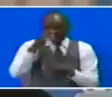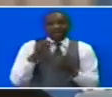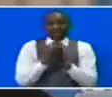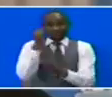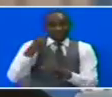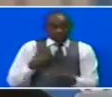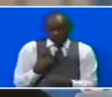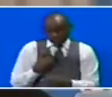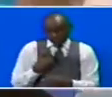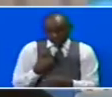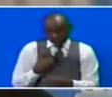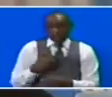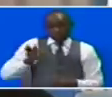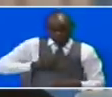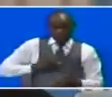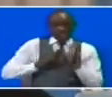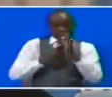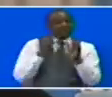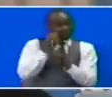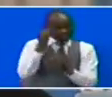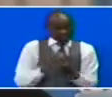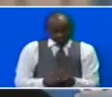15, women rep 15,